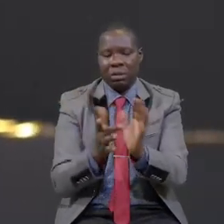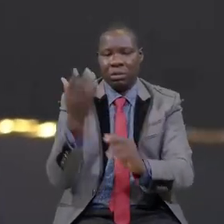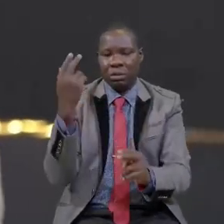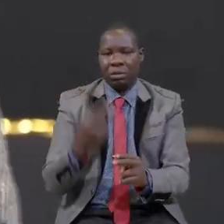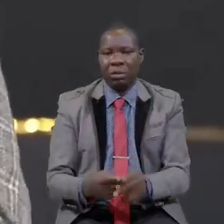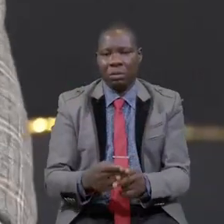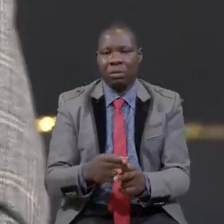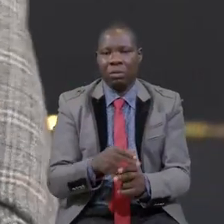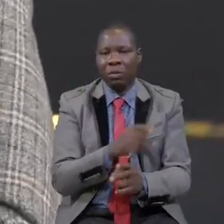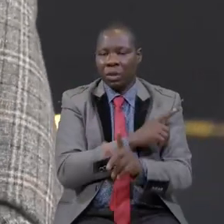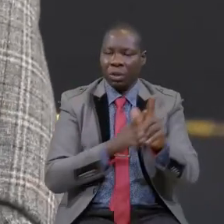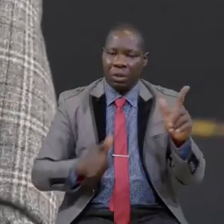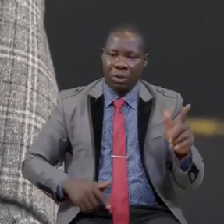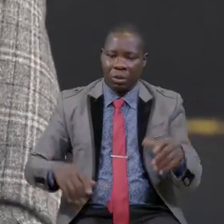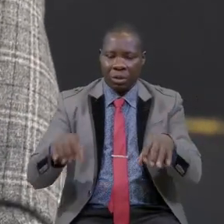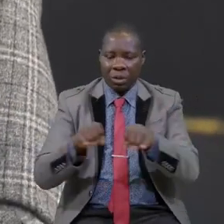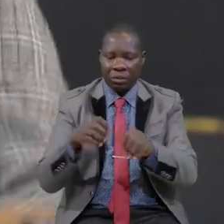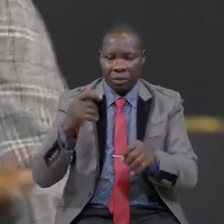Seigneur,